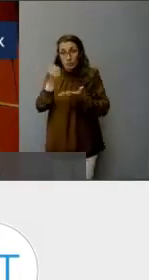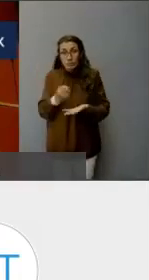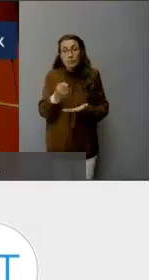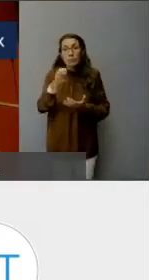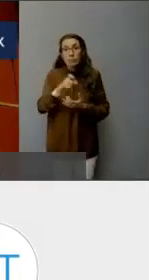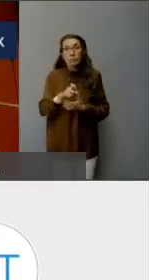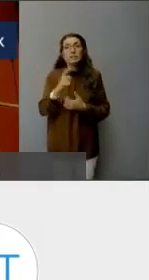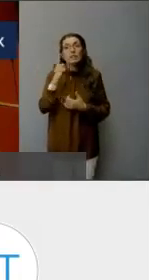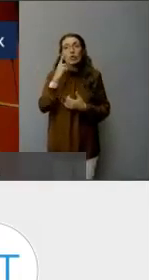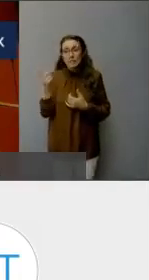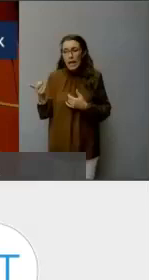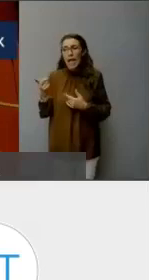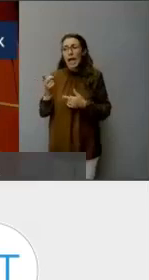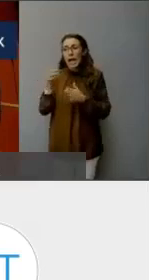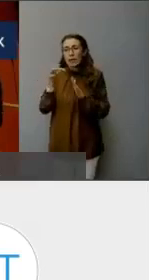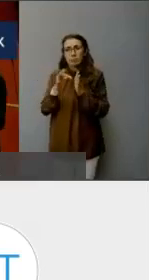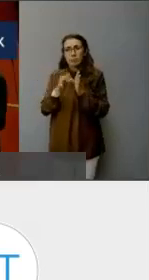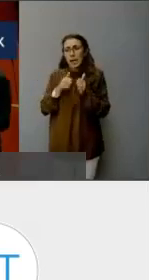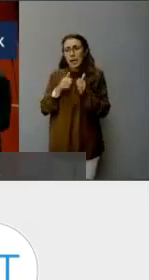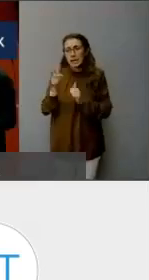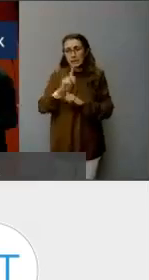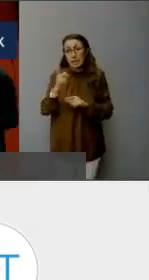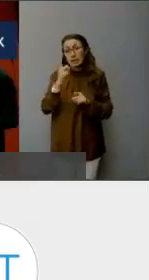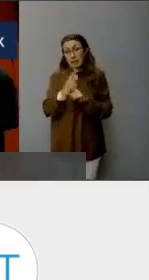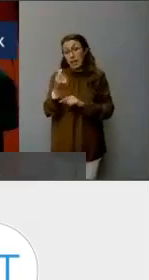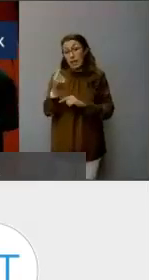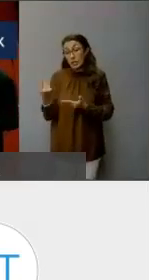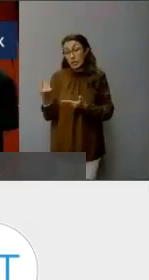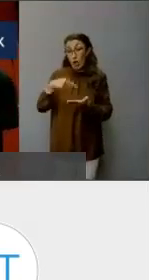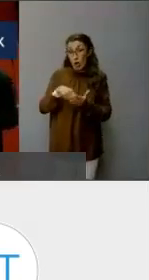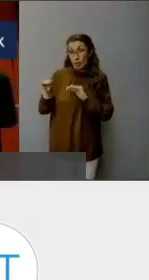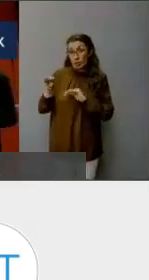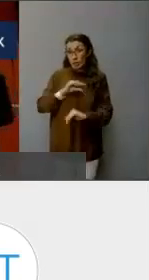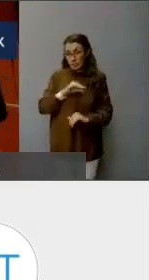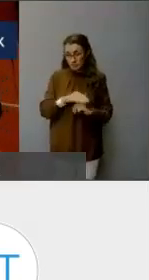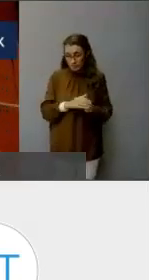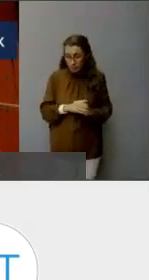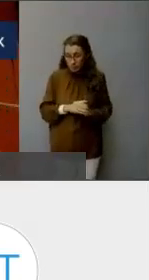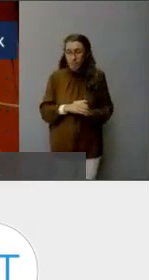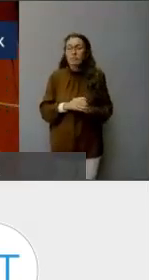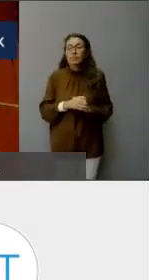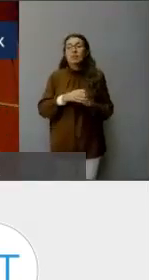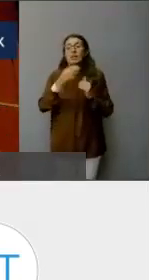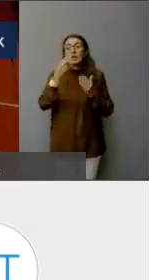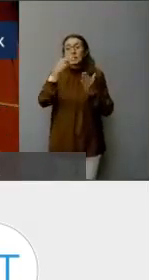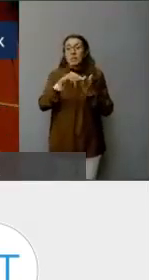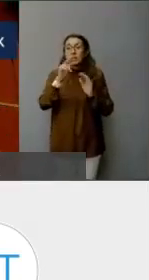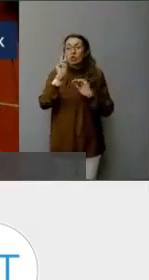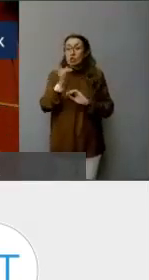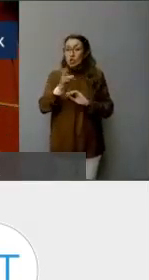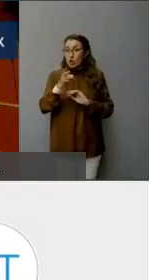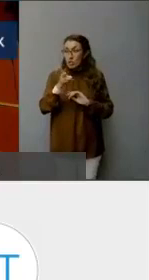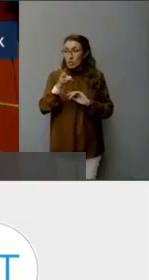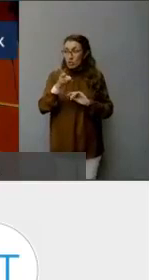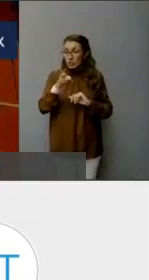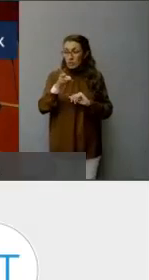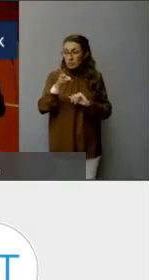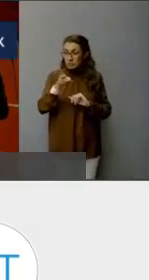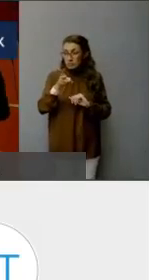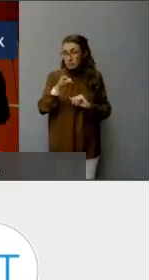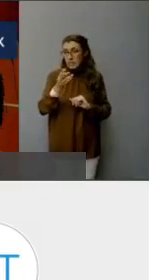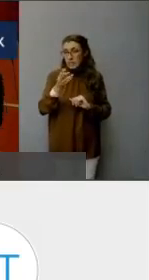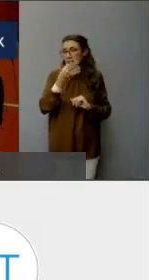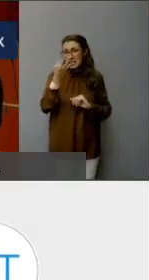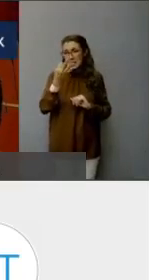la fideiussione l'emendamento numero 12 incide sempre sulla convenzione cioè sui contenuti della convenzione e